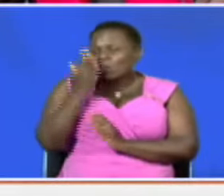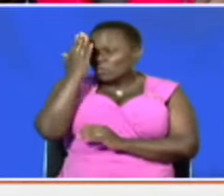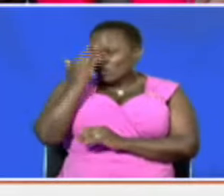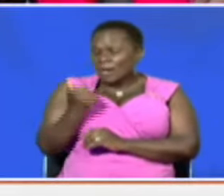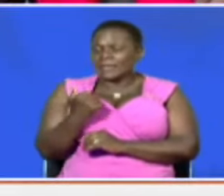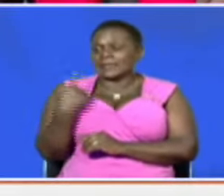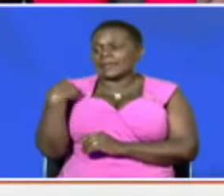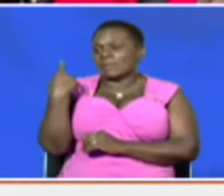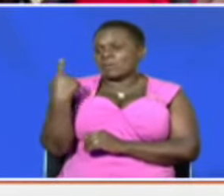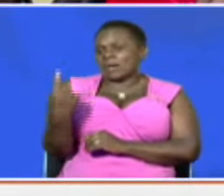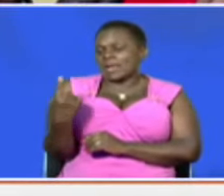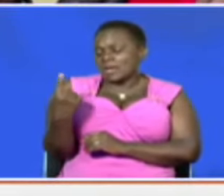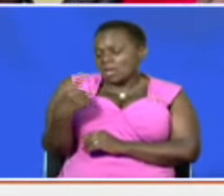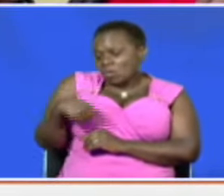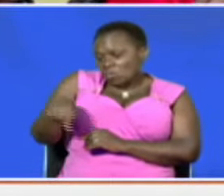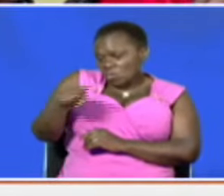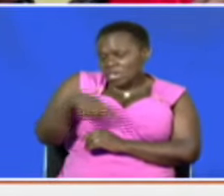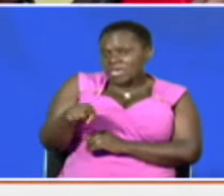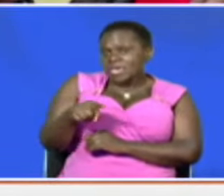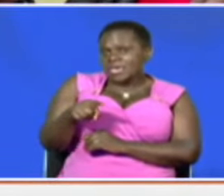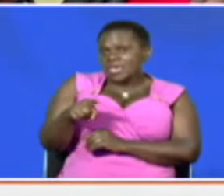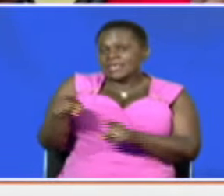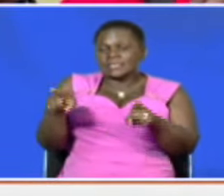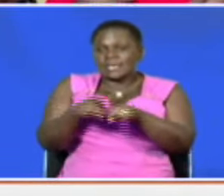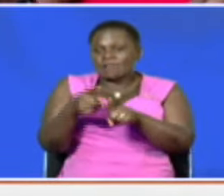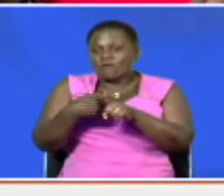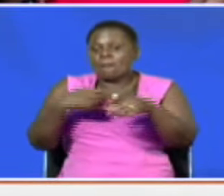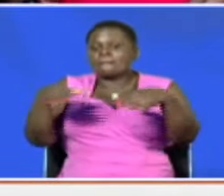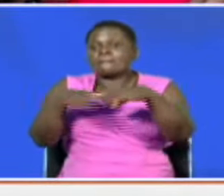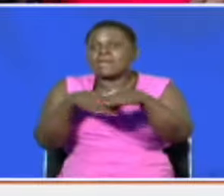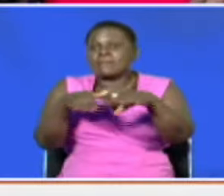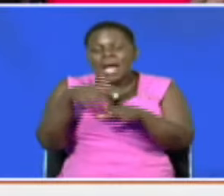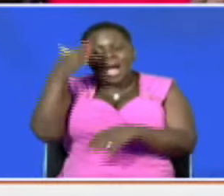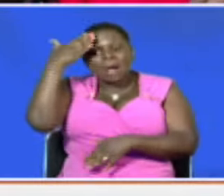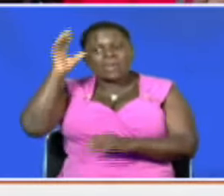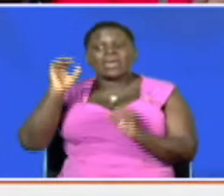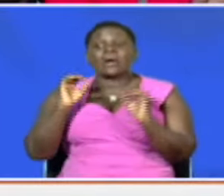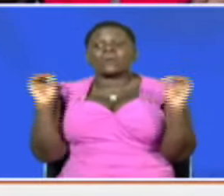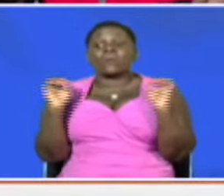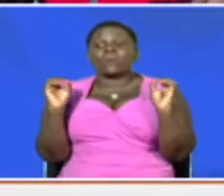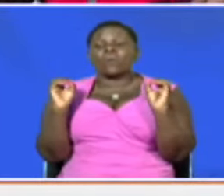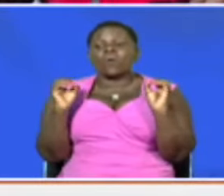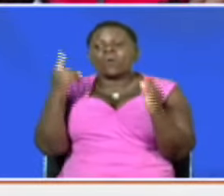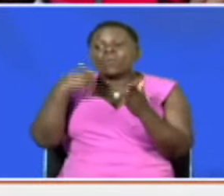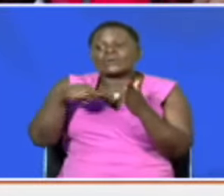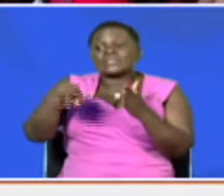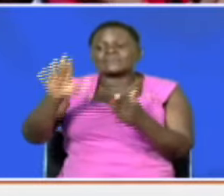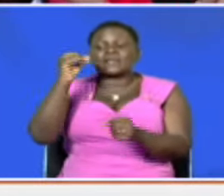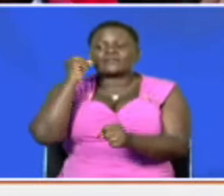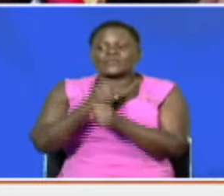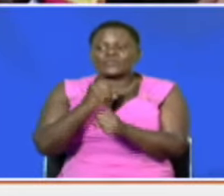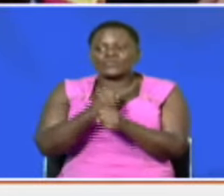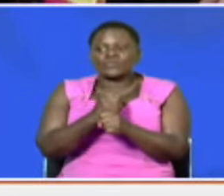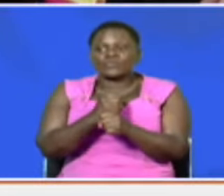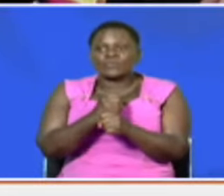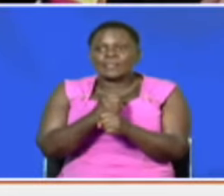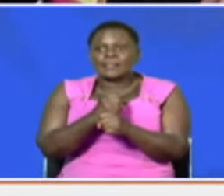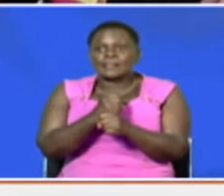Because one, none of us, even from our members, is aware what they are doing